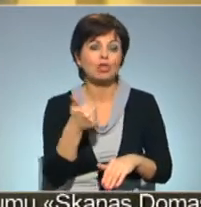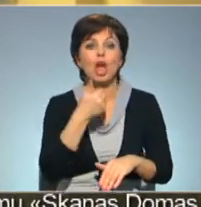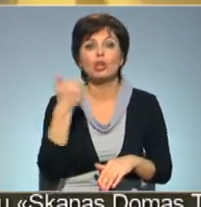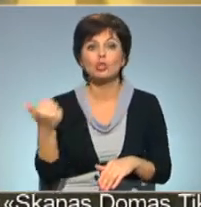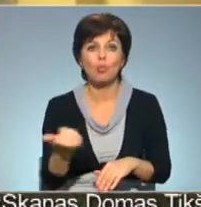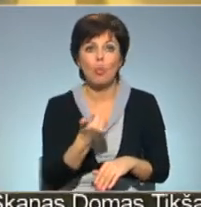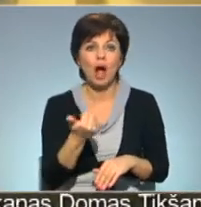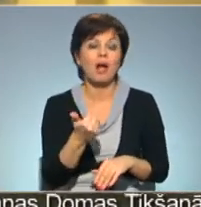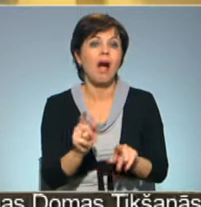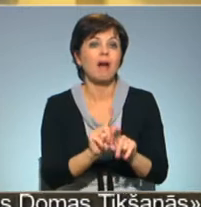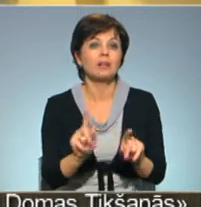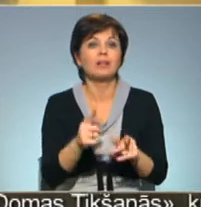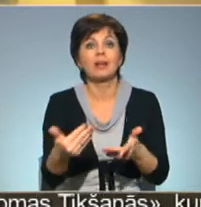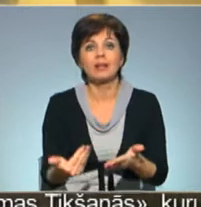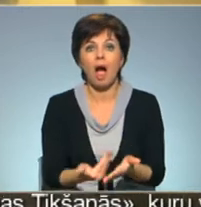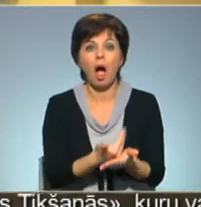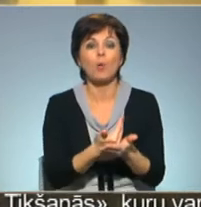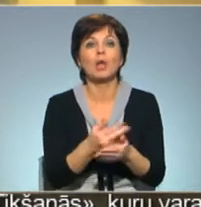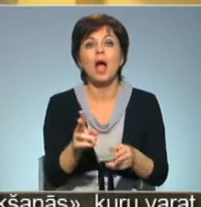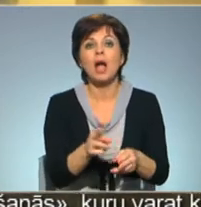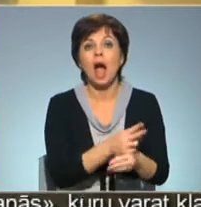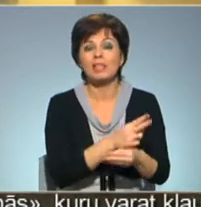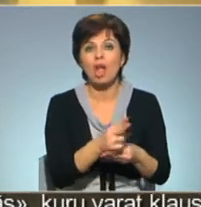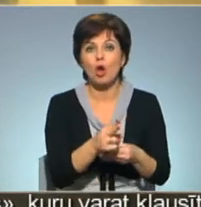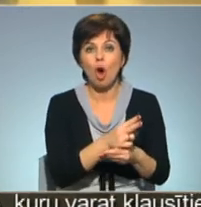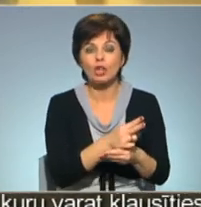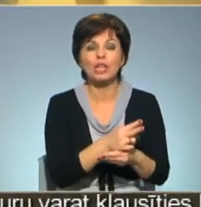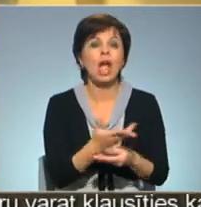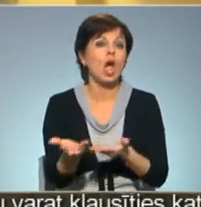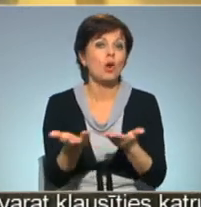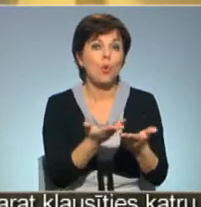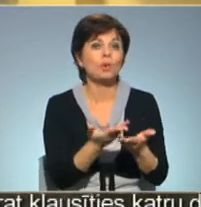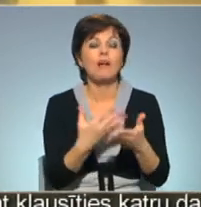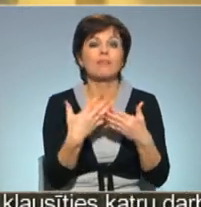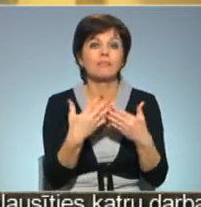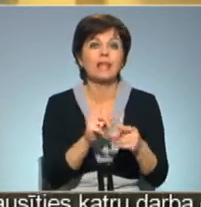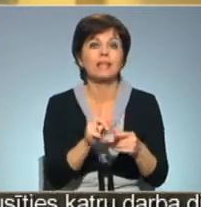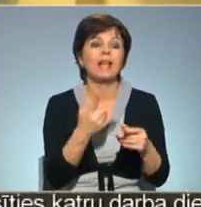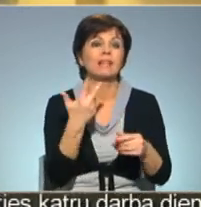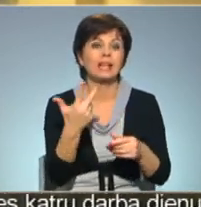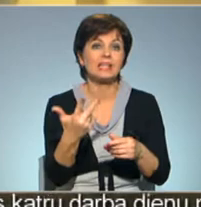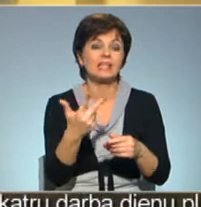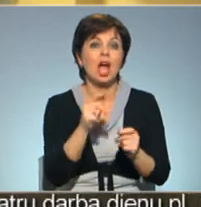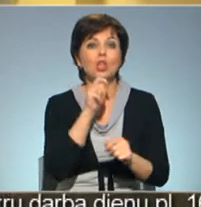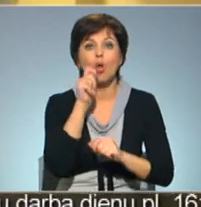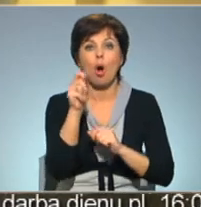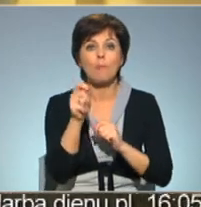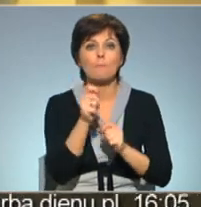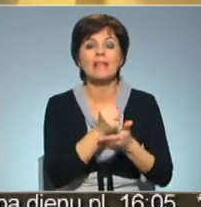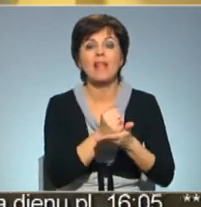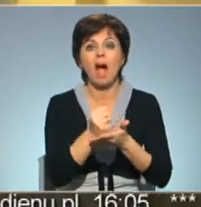piemēram, ir jauna kategorija, kurā ir vesels trīs nominācijas,